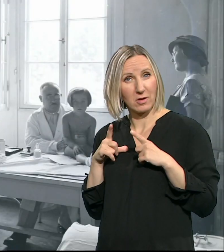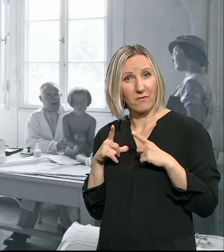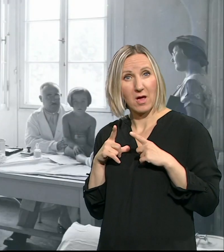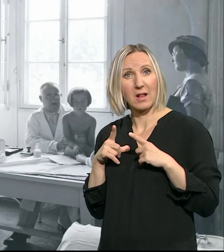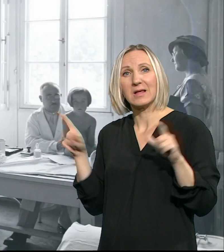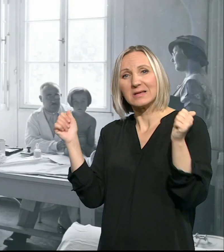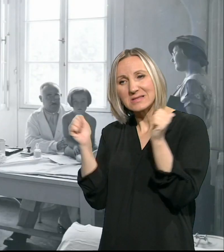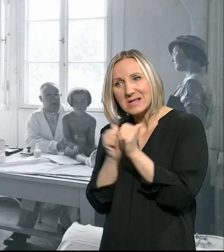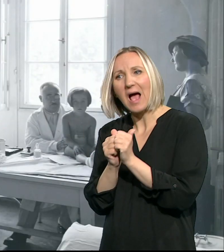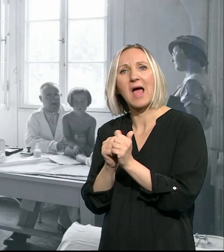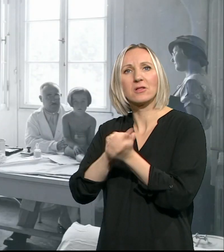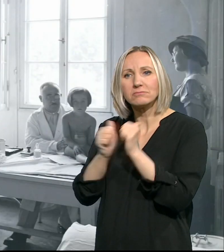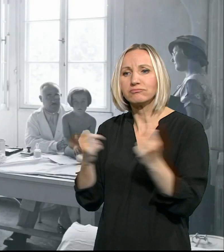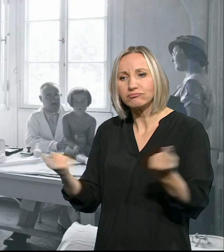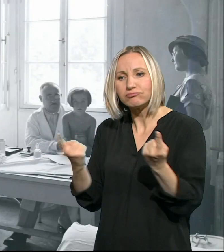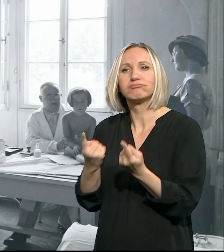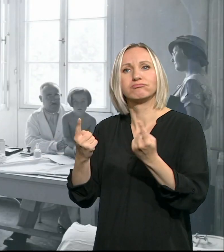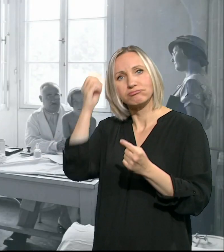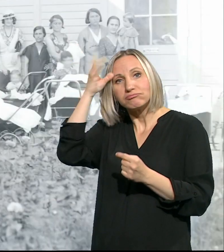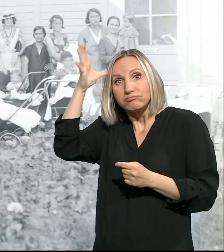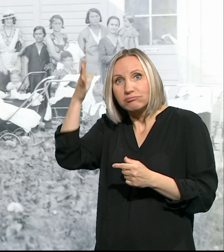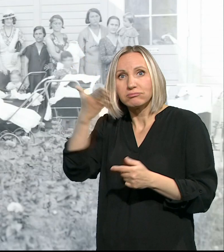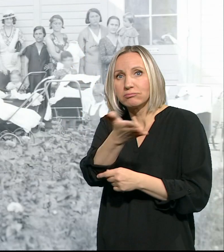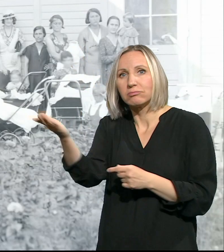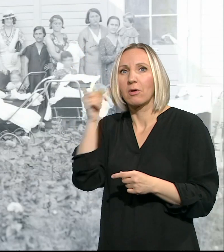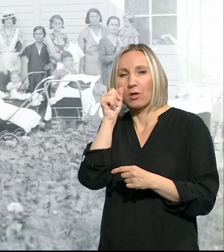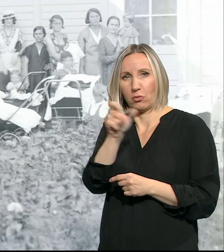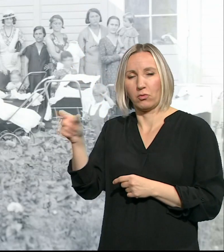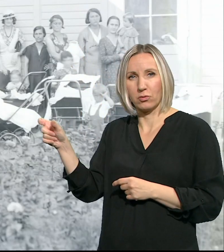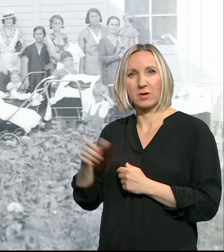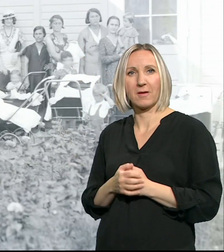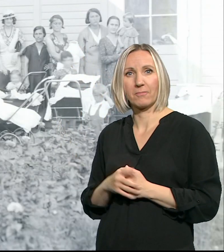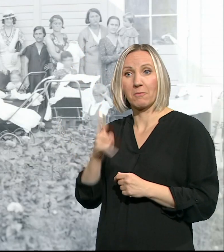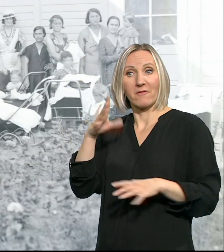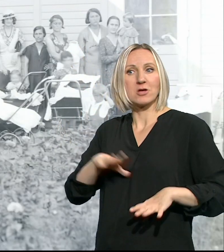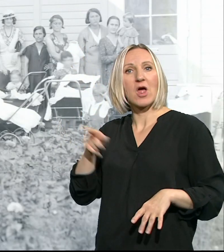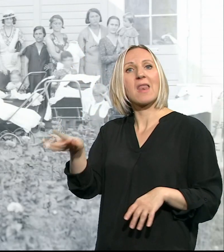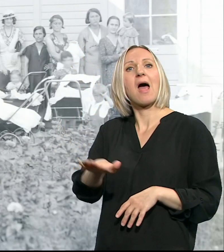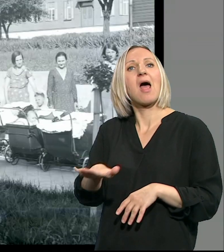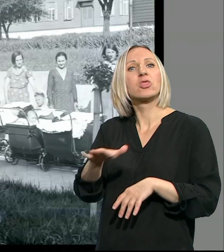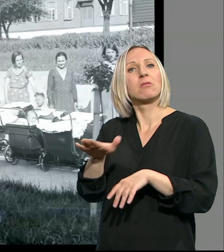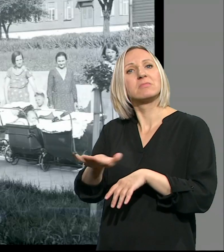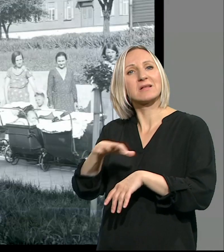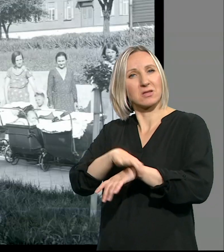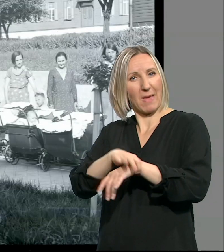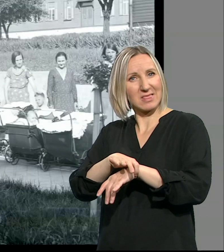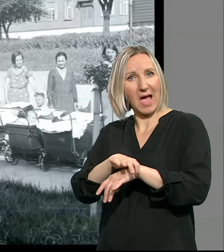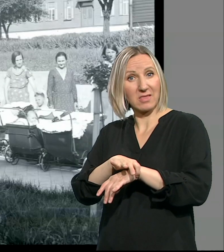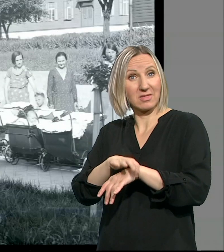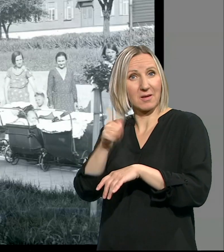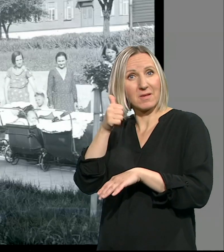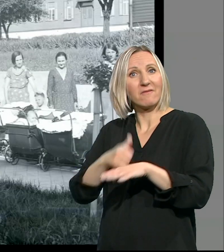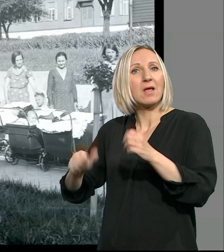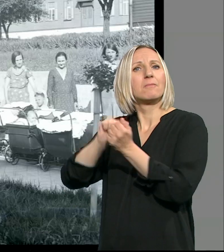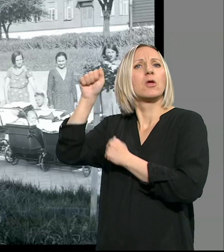vodili bitke za prosvećivanje i lečenje Srbije. Bila je jedna od prvih žena pedijatara kod nas, prva žena docent